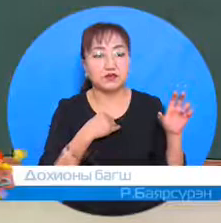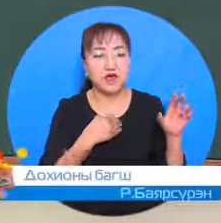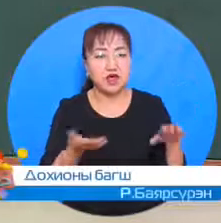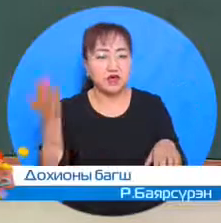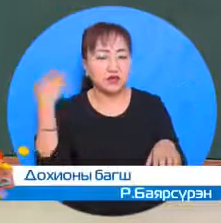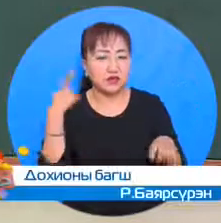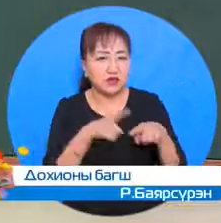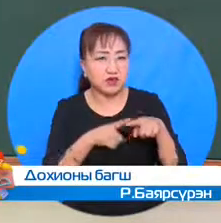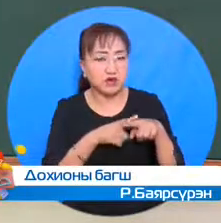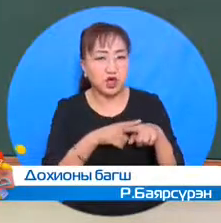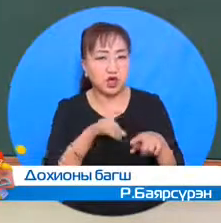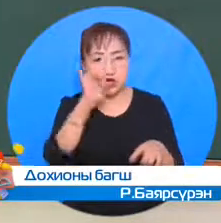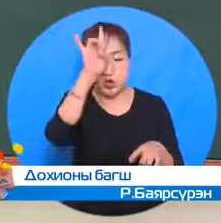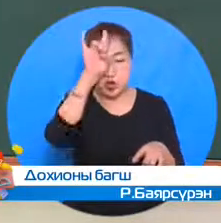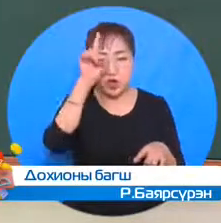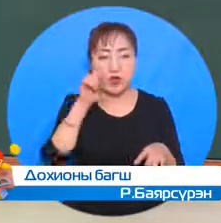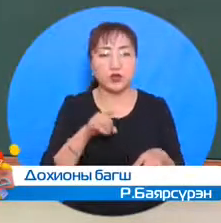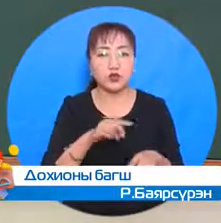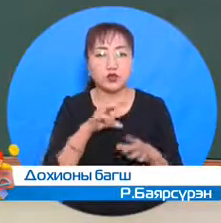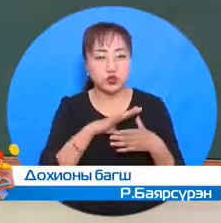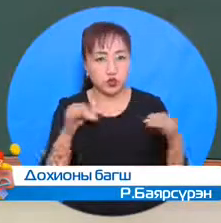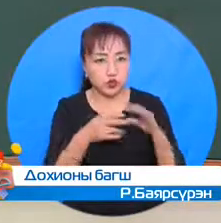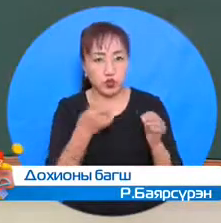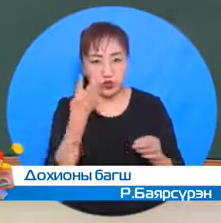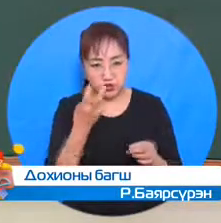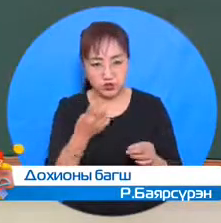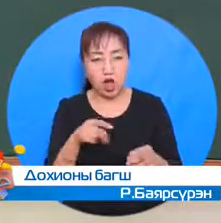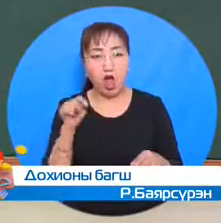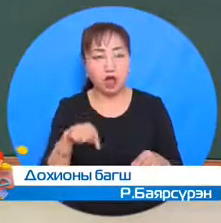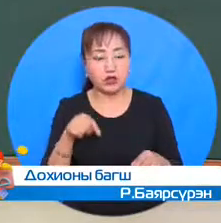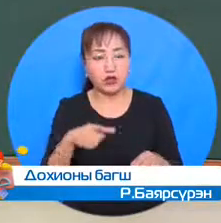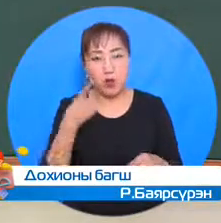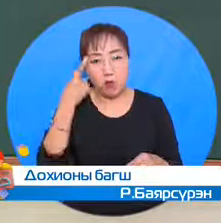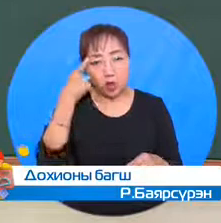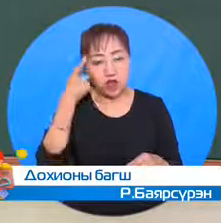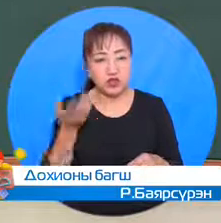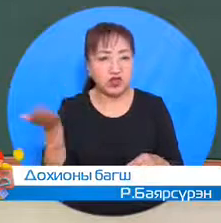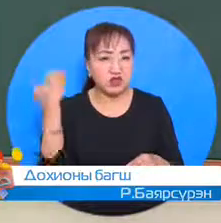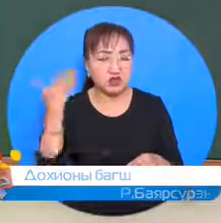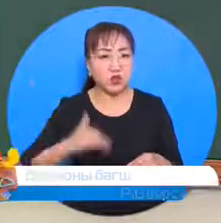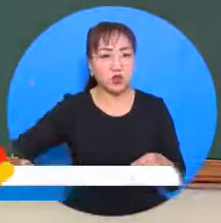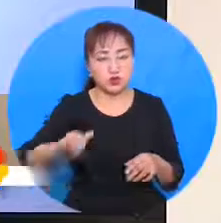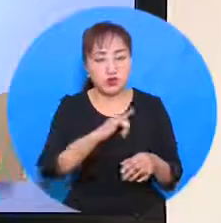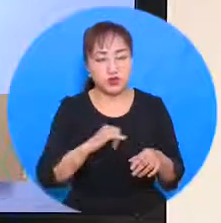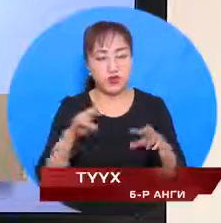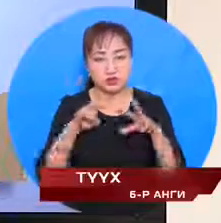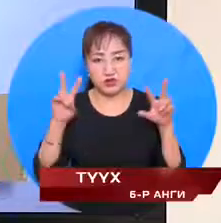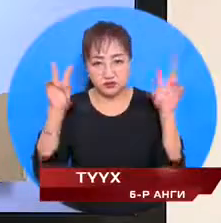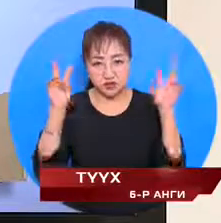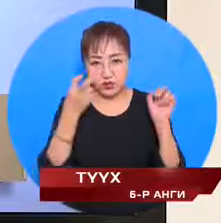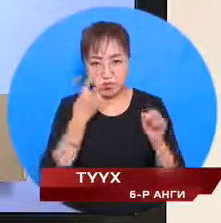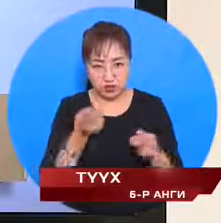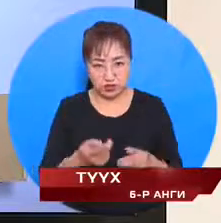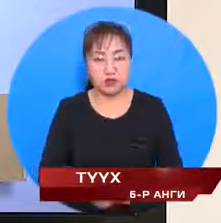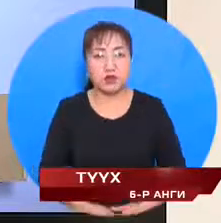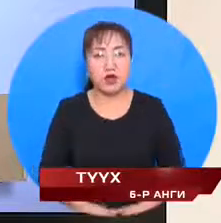эртний Грек Ром хятад энтхийн түүхийг үзсэн бол энэ сэдвийн хүрээнд буюу Монголын эртний улс уусэд үүдгийг үзэх байгаа. За, энэхүү сэдвийн хүрээнд